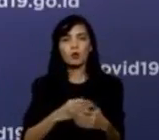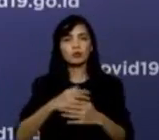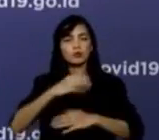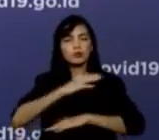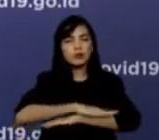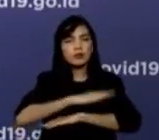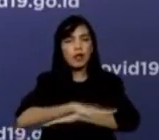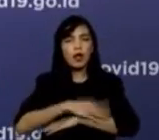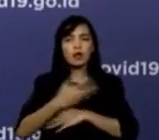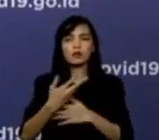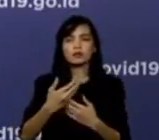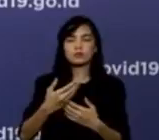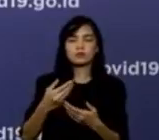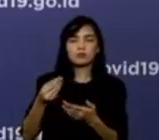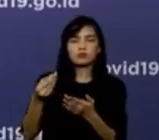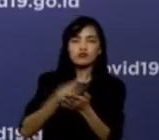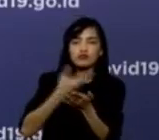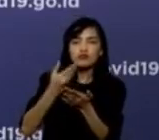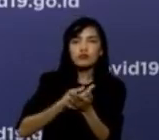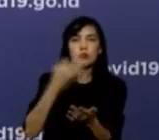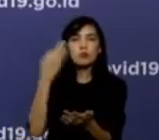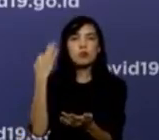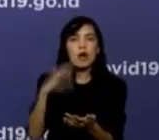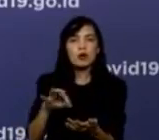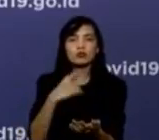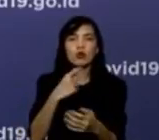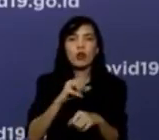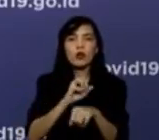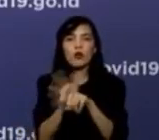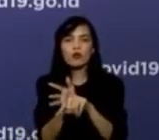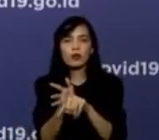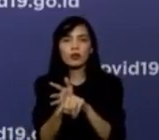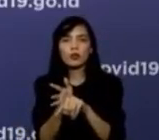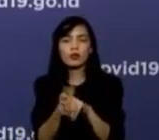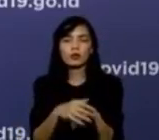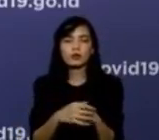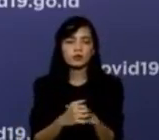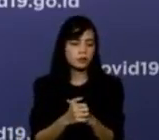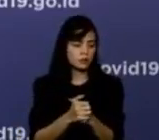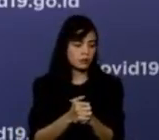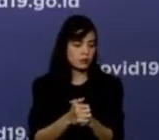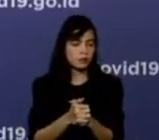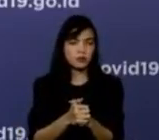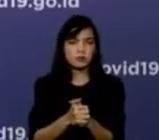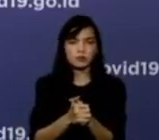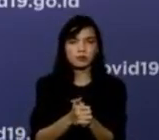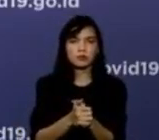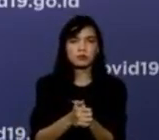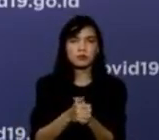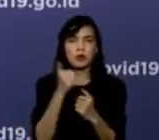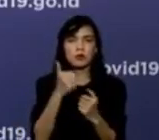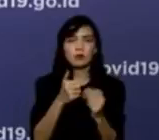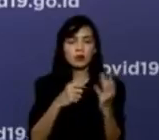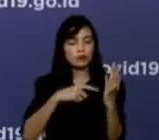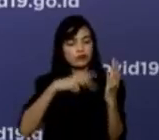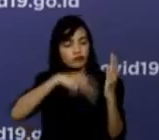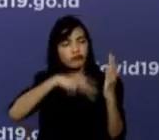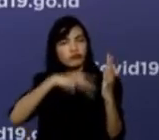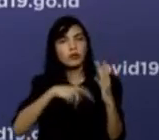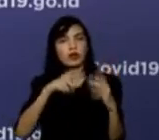perkembangan informasi yang benar tentang COVID-19 ini. Anda bisa mengunjungi